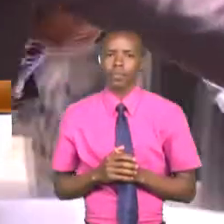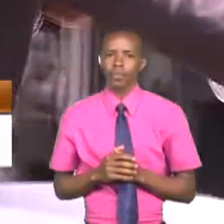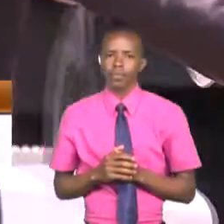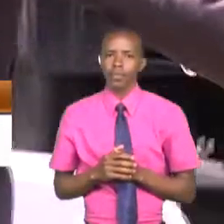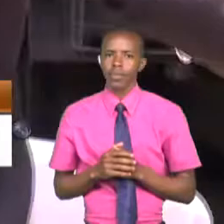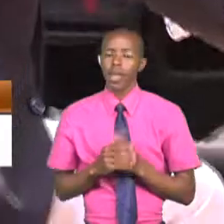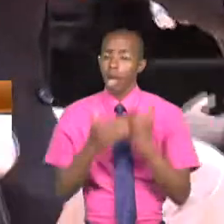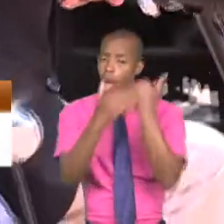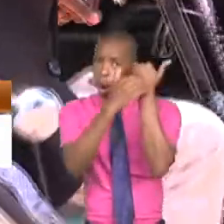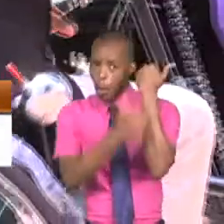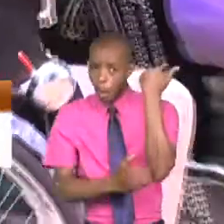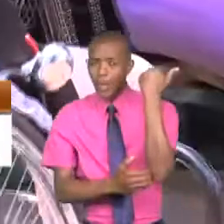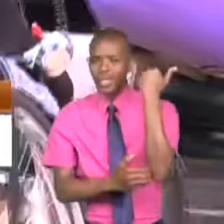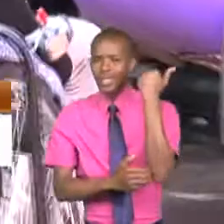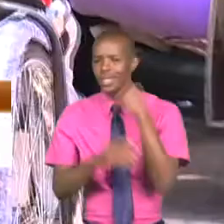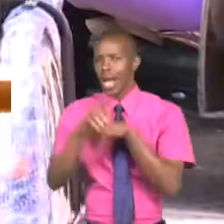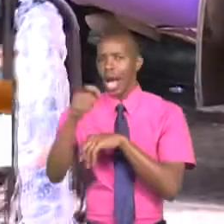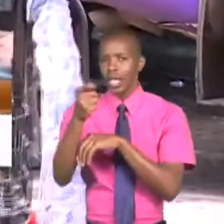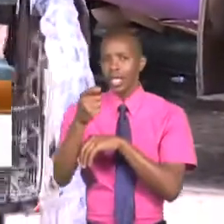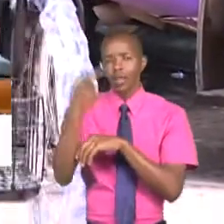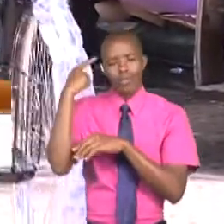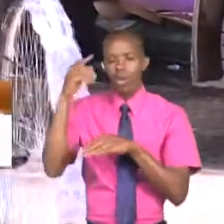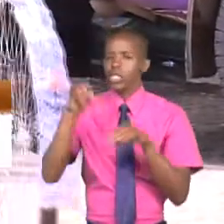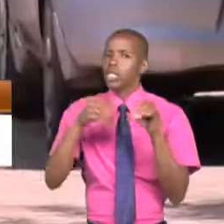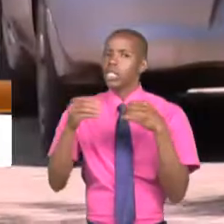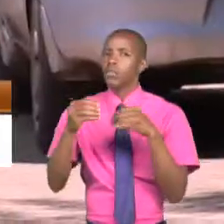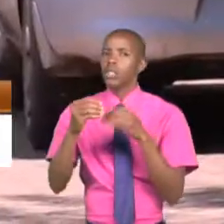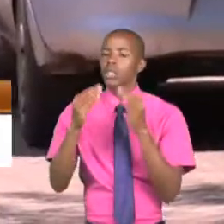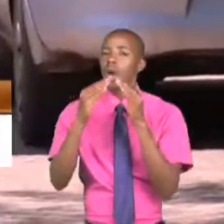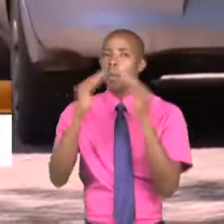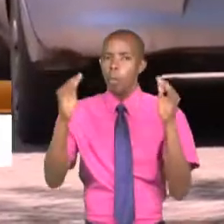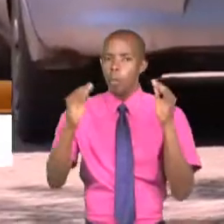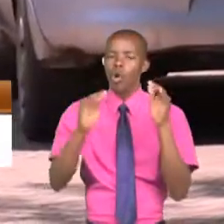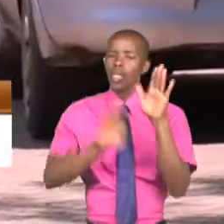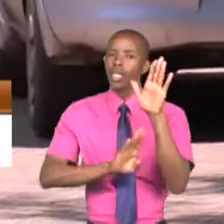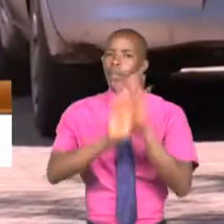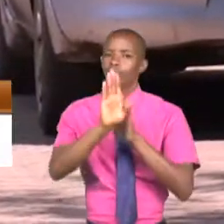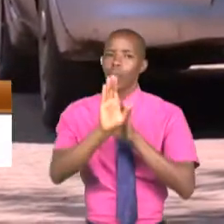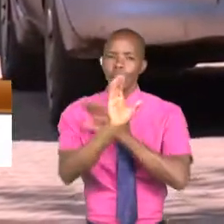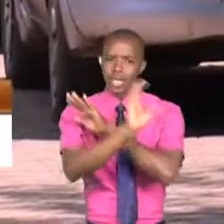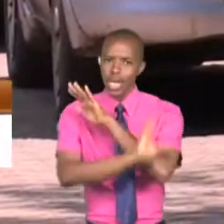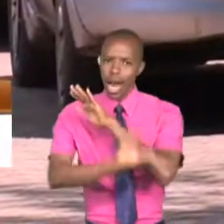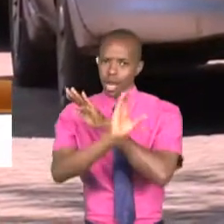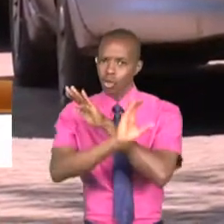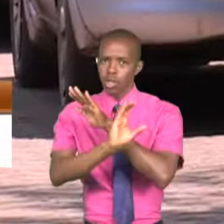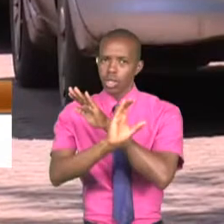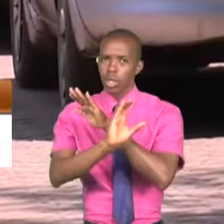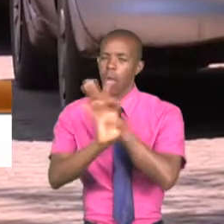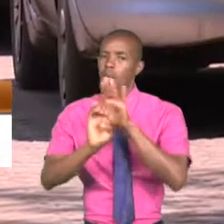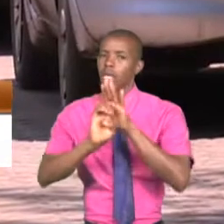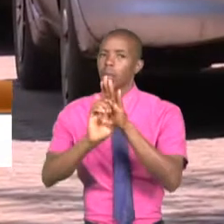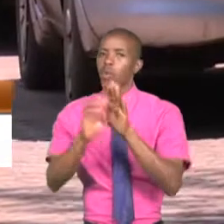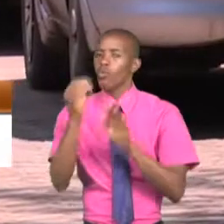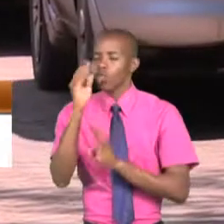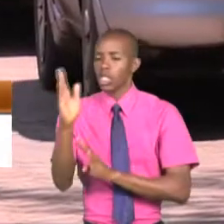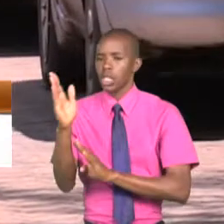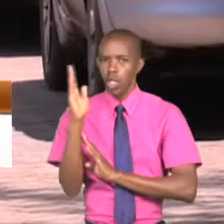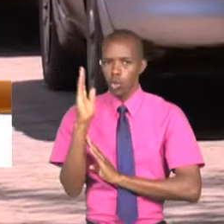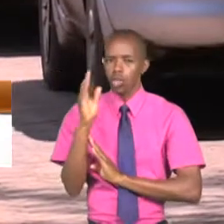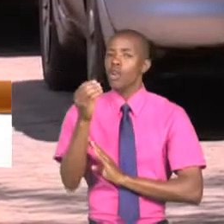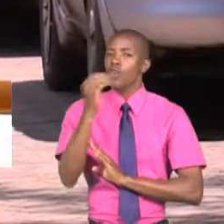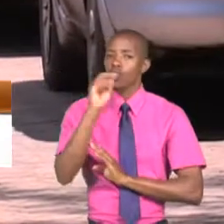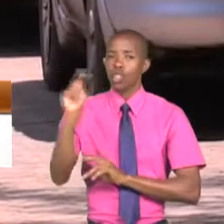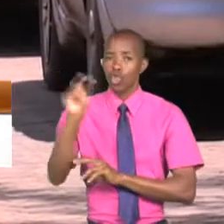Umaskini huenda ikawa ndicho kiini cha ulemavu, haswa kwa mataifa yanayostawi. Visa kama vile usalama wa chakula,